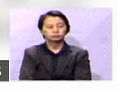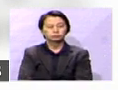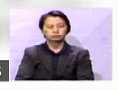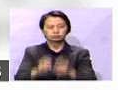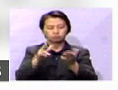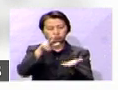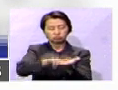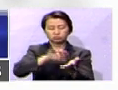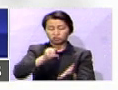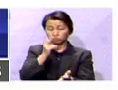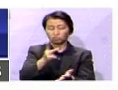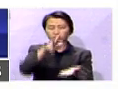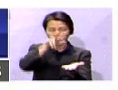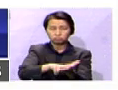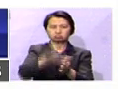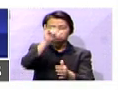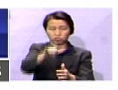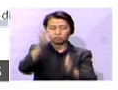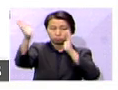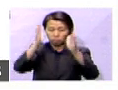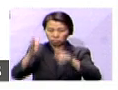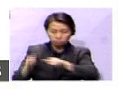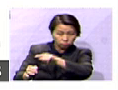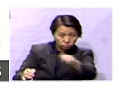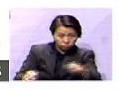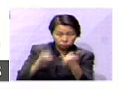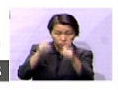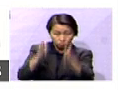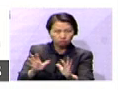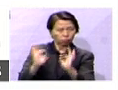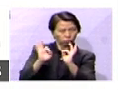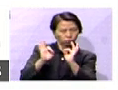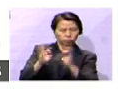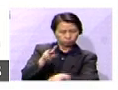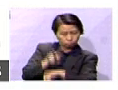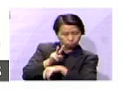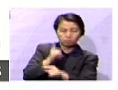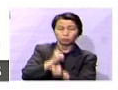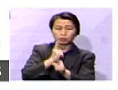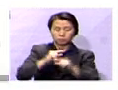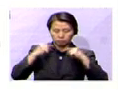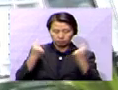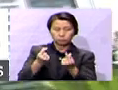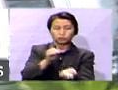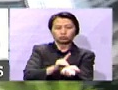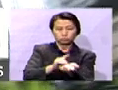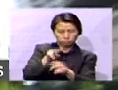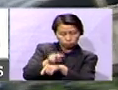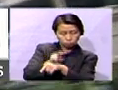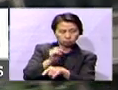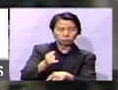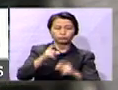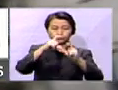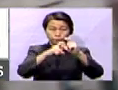MASOK mengesahkan kesemua atlet berada dalam keadaan stabil dan dipantau rapi oleh pasukan perubatan.